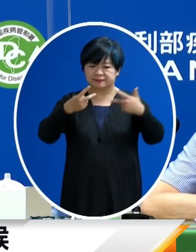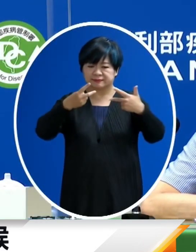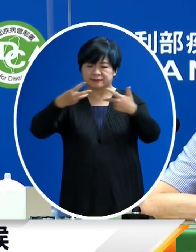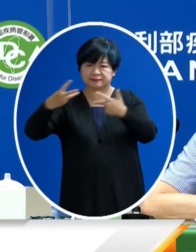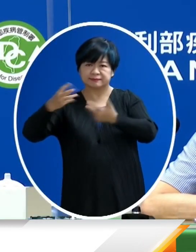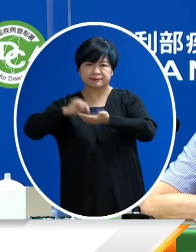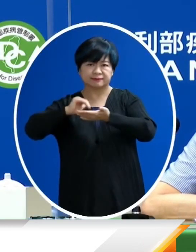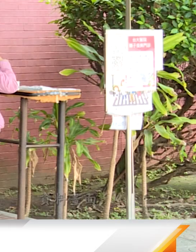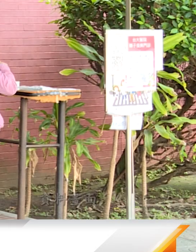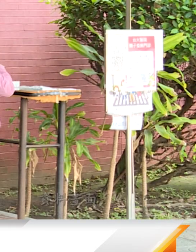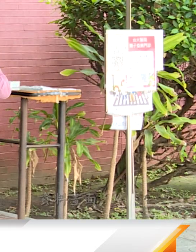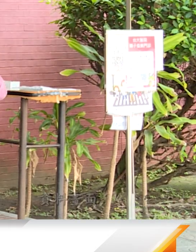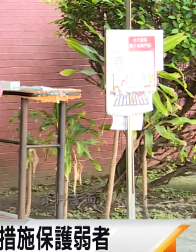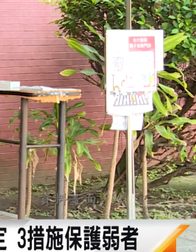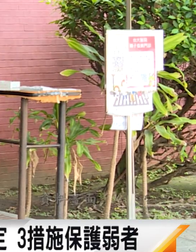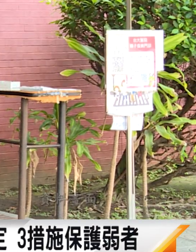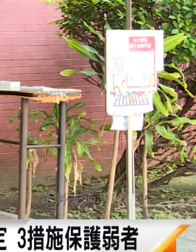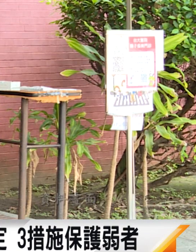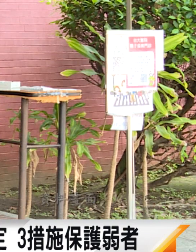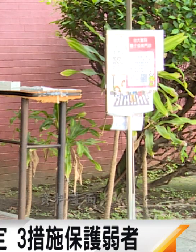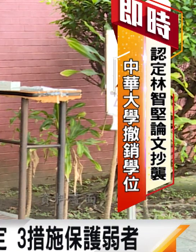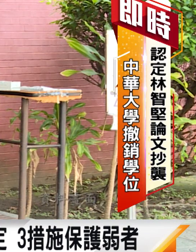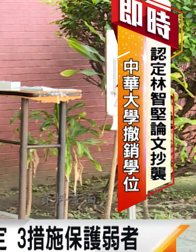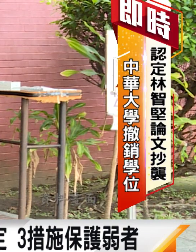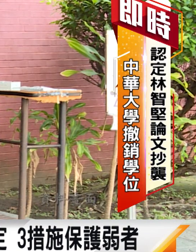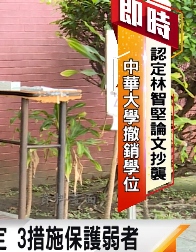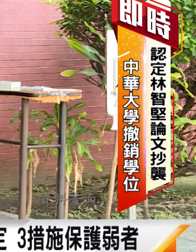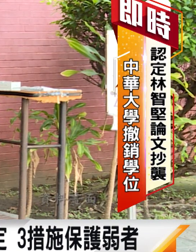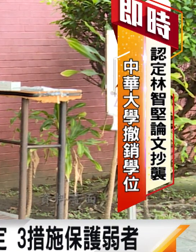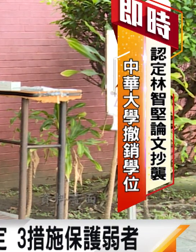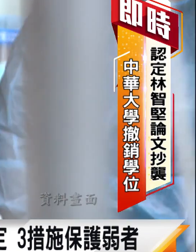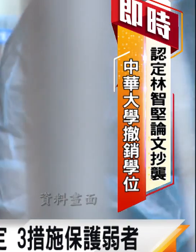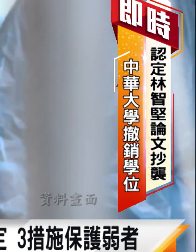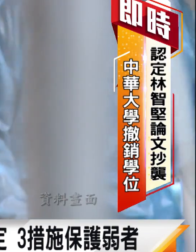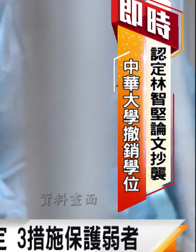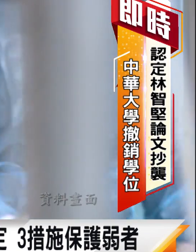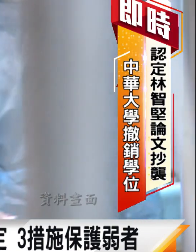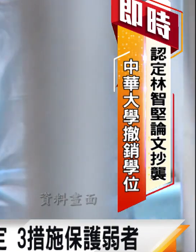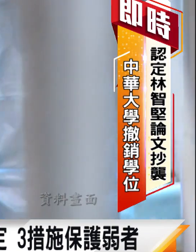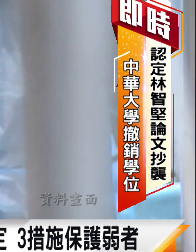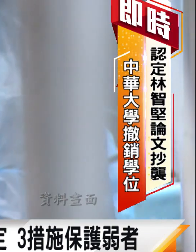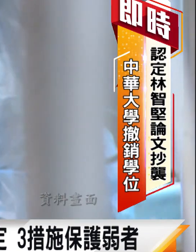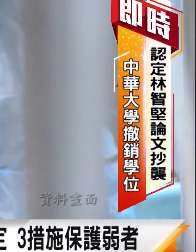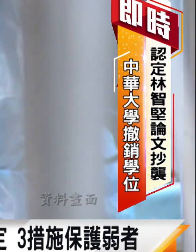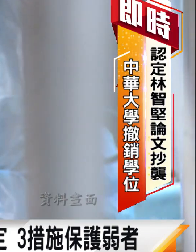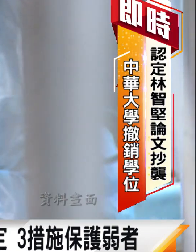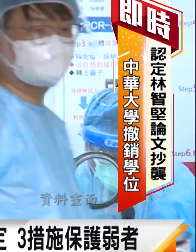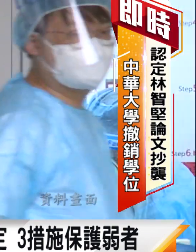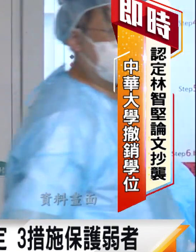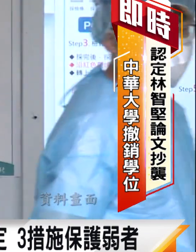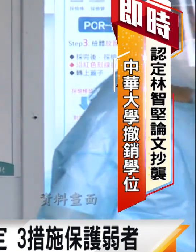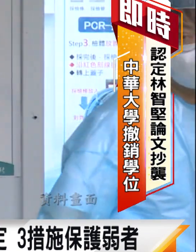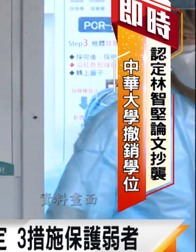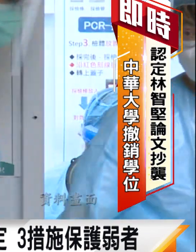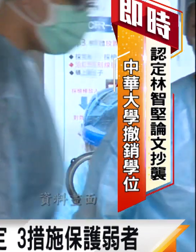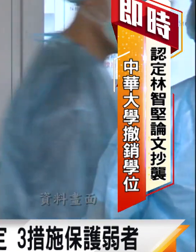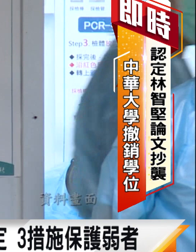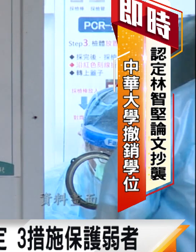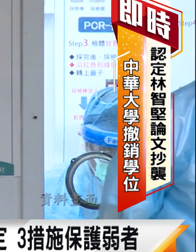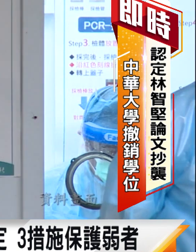的时候会超过30,000例。 本土疫情逐渐升温，24号新增28,397例的本土个